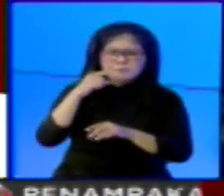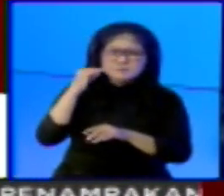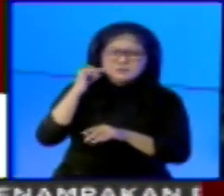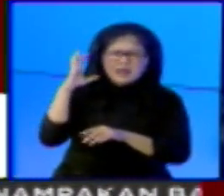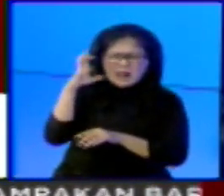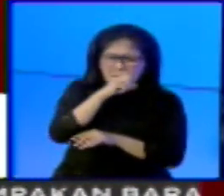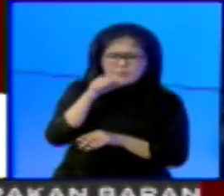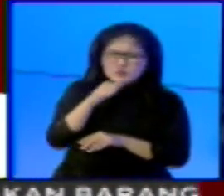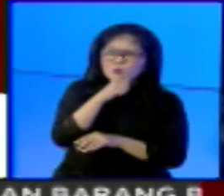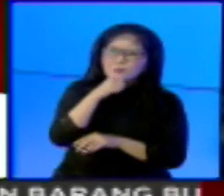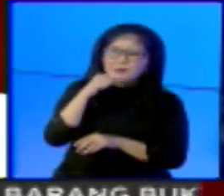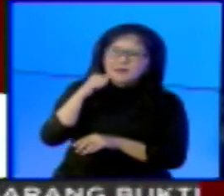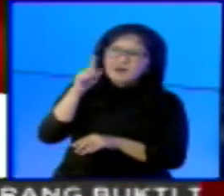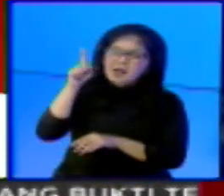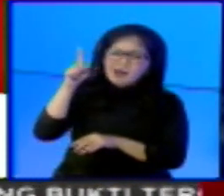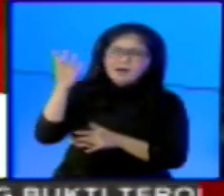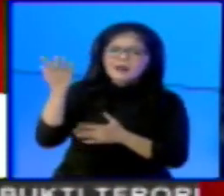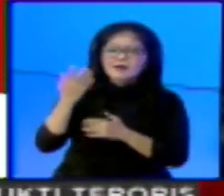warna kemerahan.